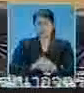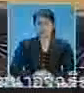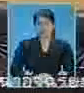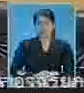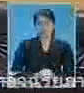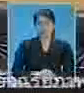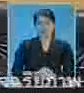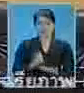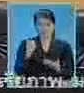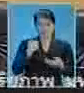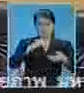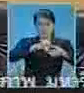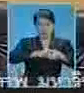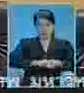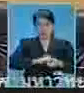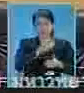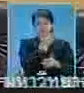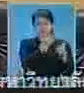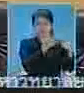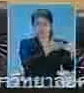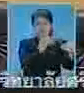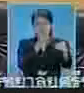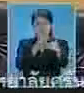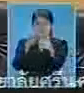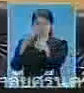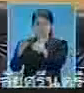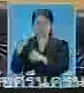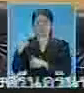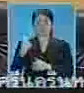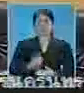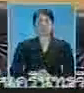ผู้บริการ